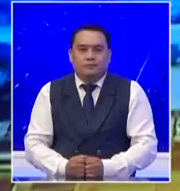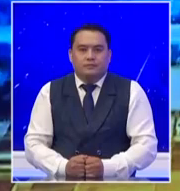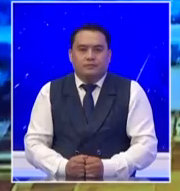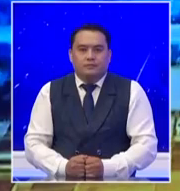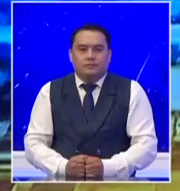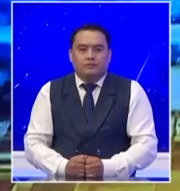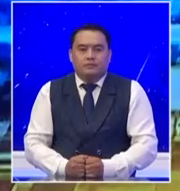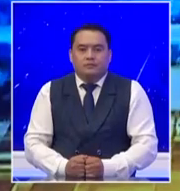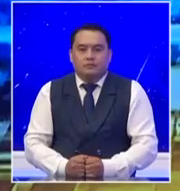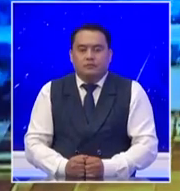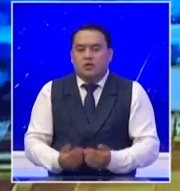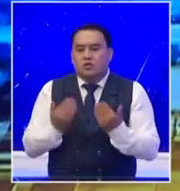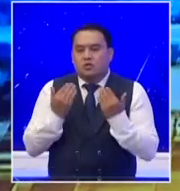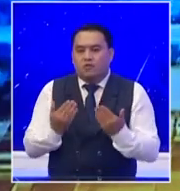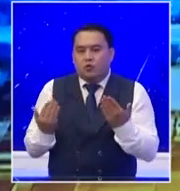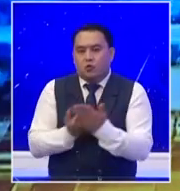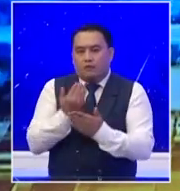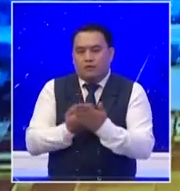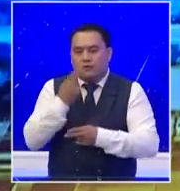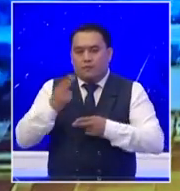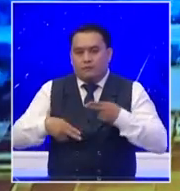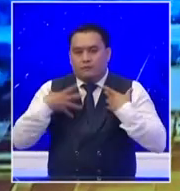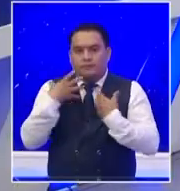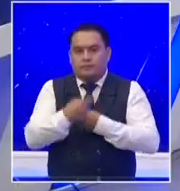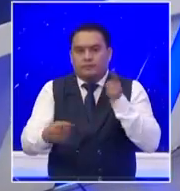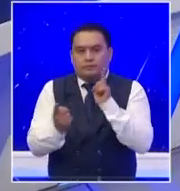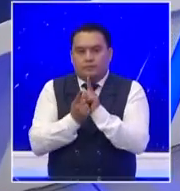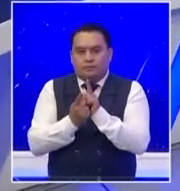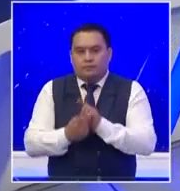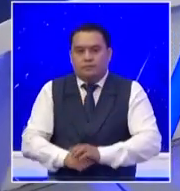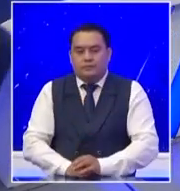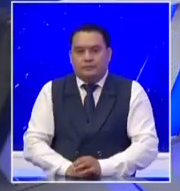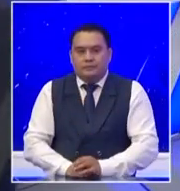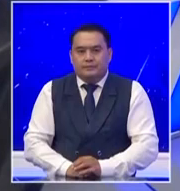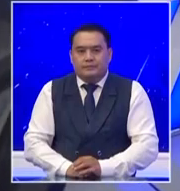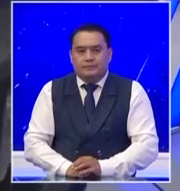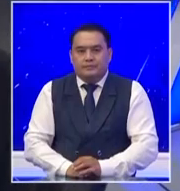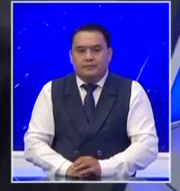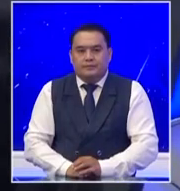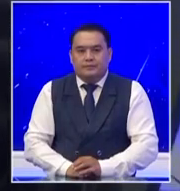Такова информационная картина дня. До скорых встреч. До свидания.